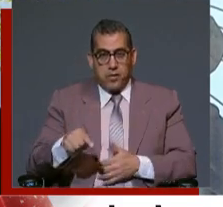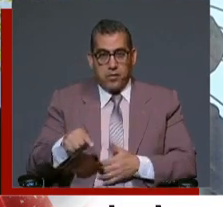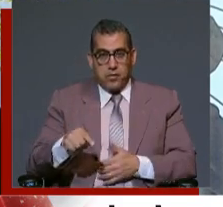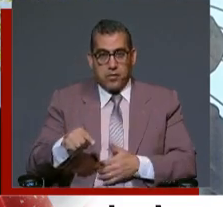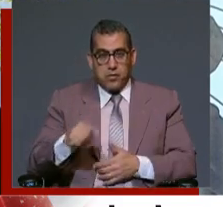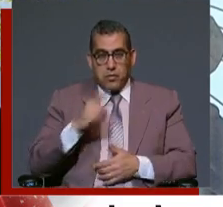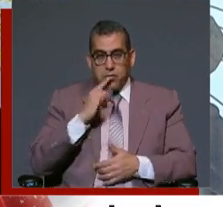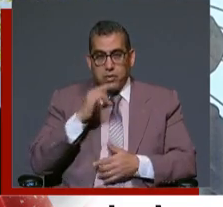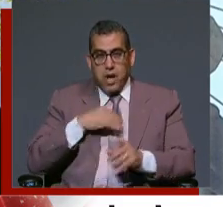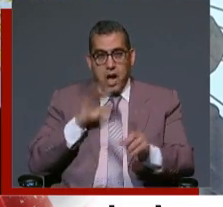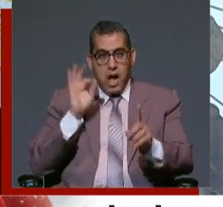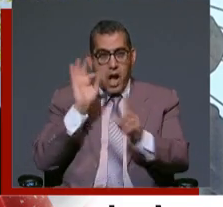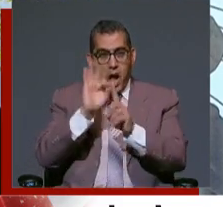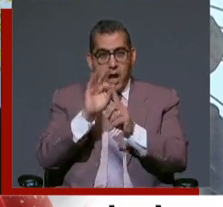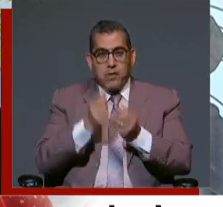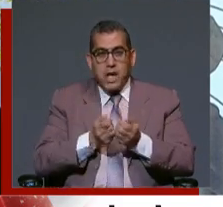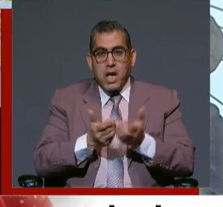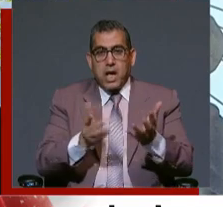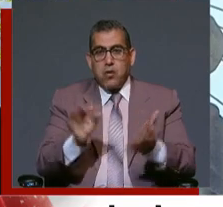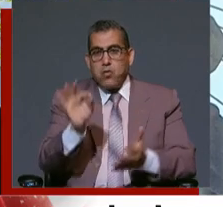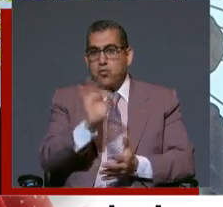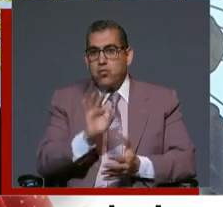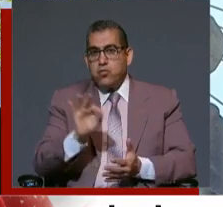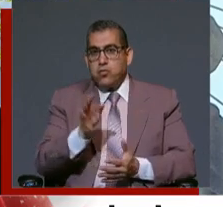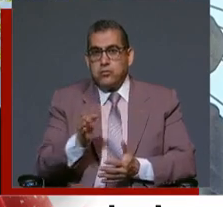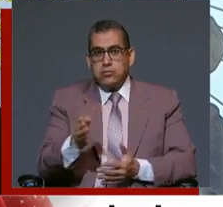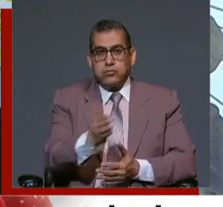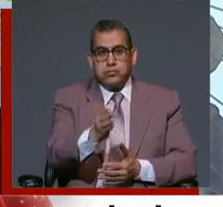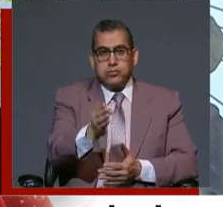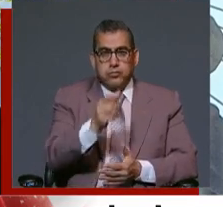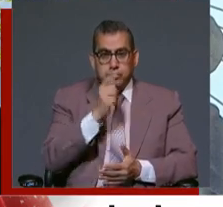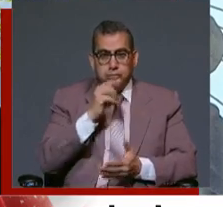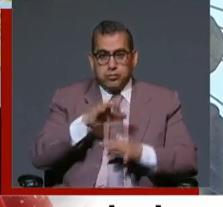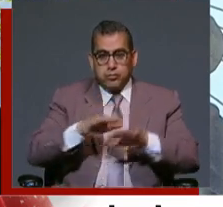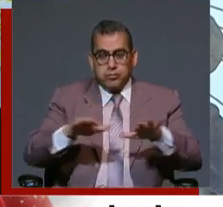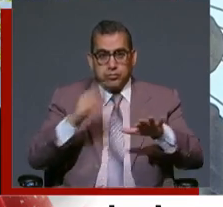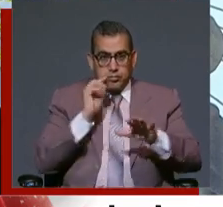الركون إلى منابع الخير ومواطن الهناء،